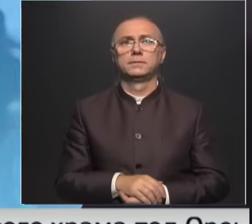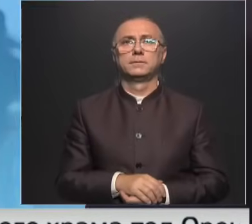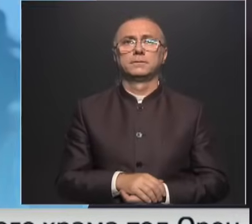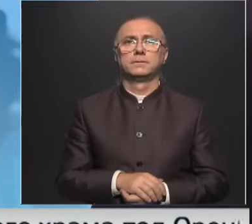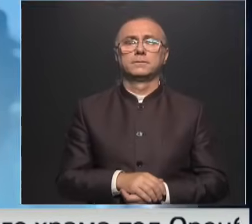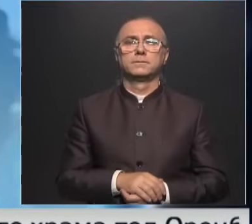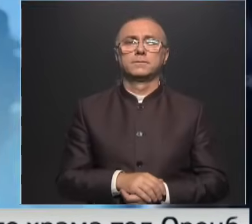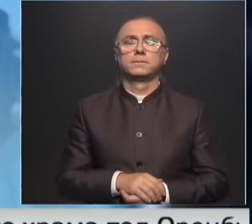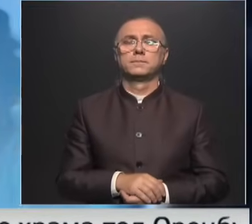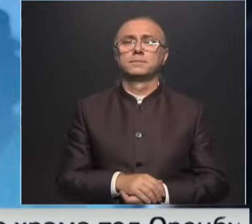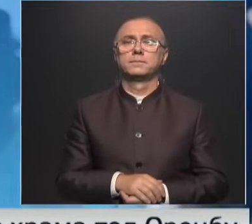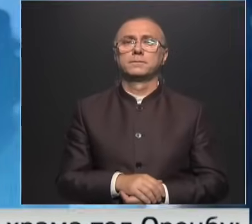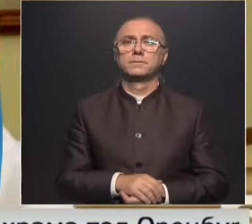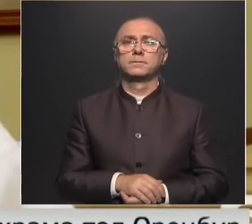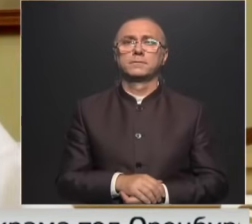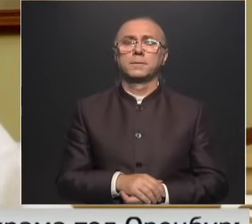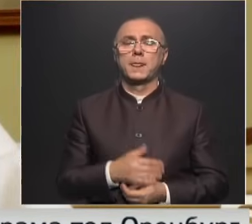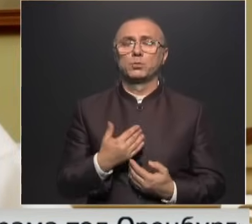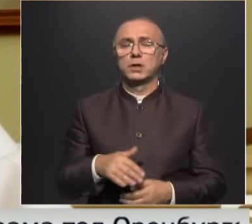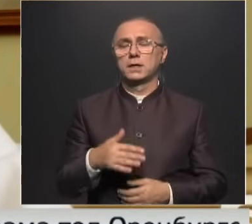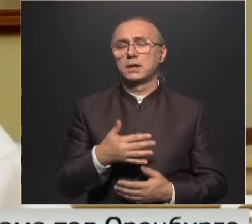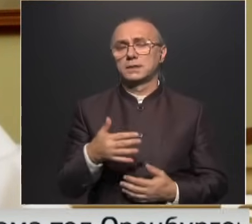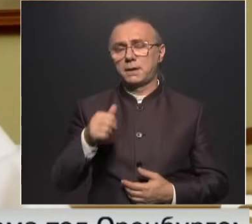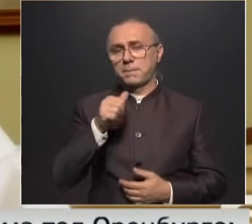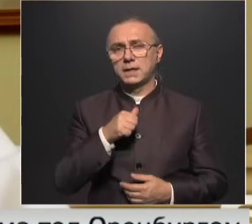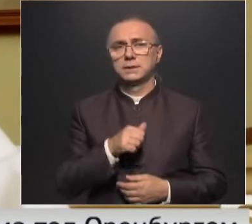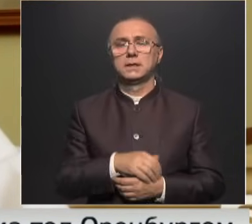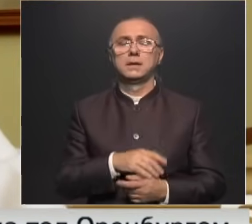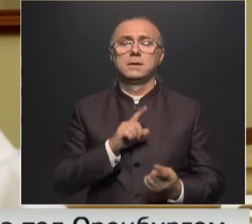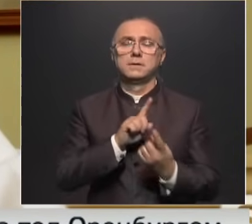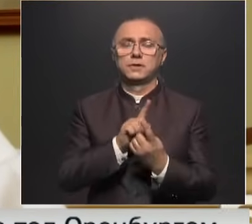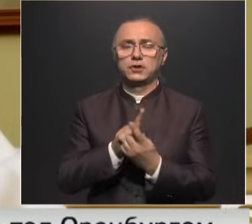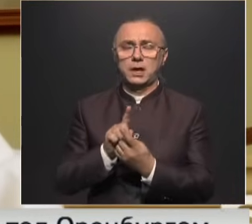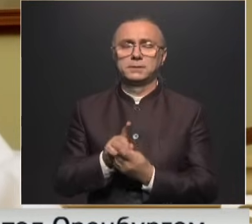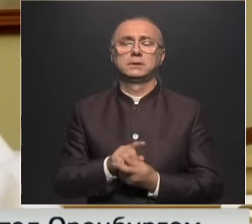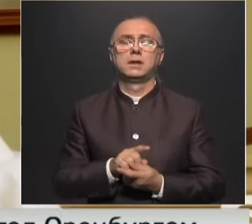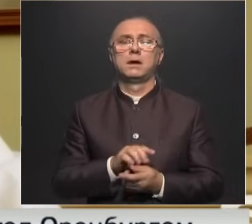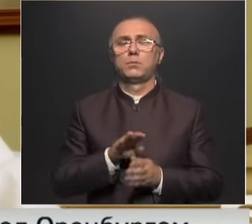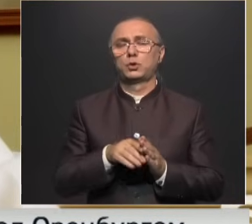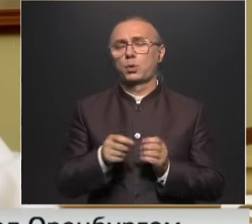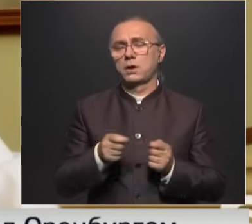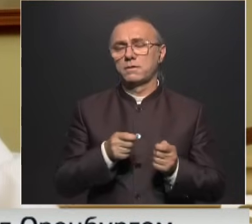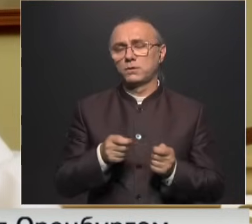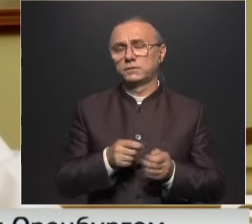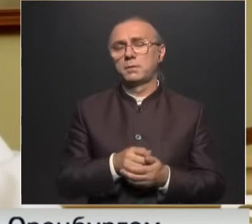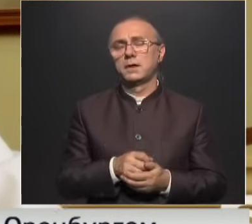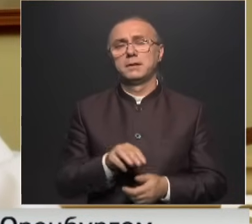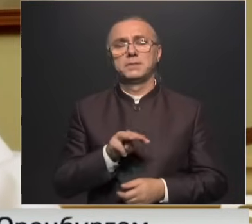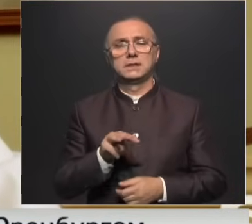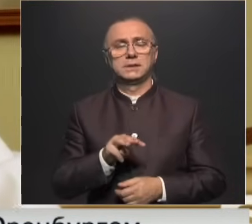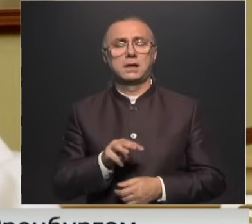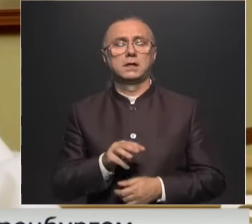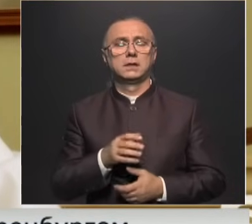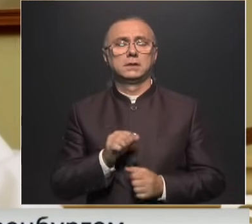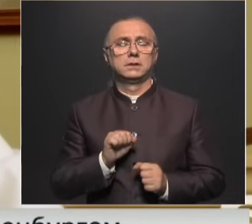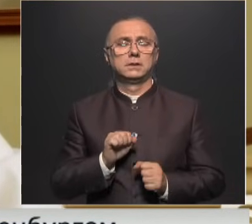группа фонда «Защитники Отечества». И вот уже несколько месяцев мы встречаемся под руководством министра здравоохранения Михаила